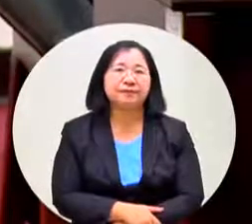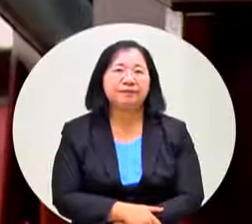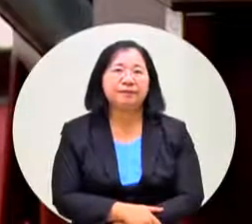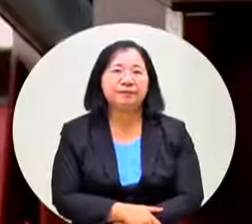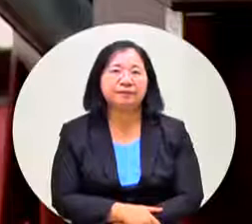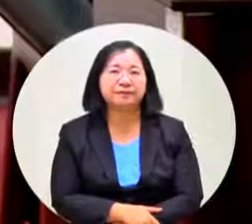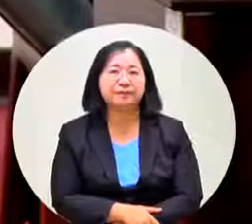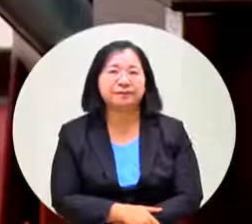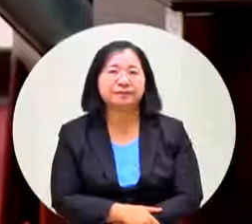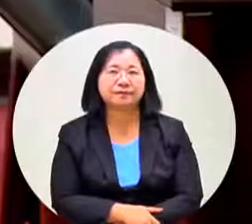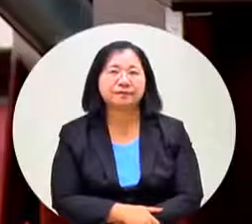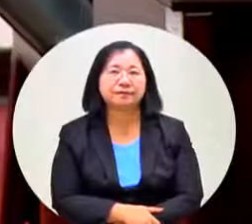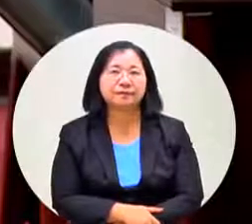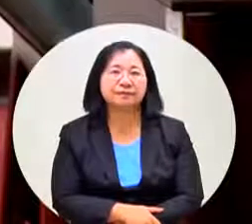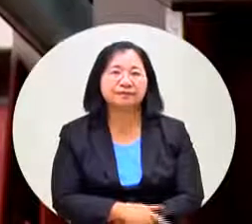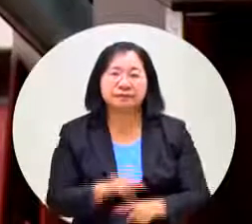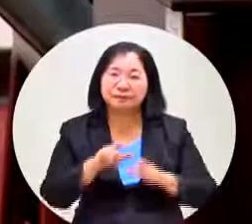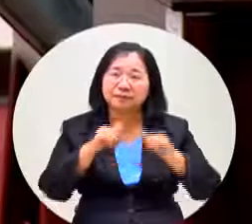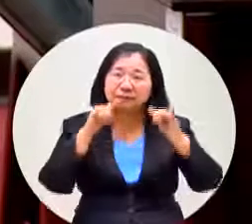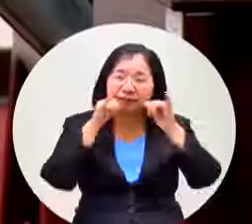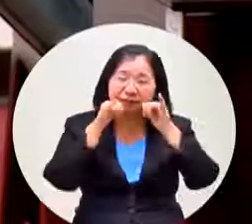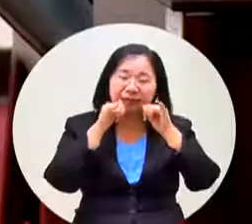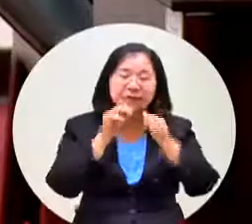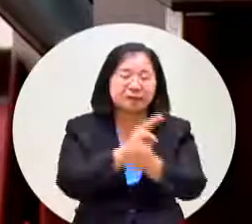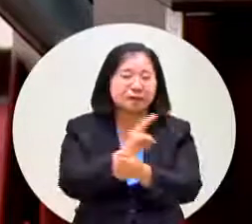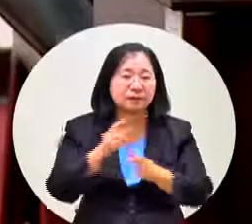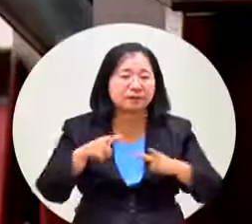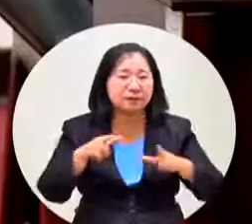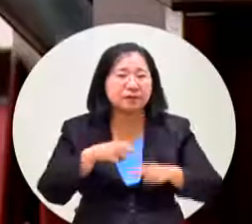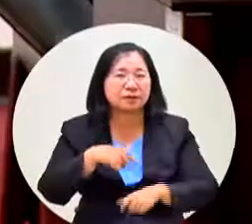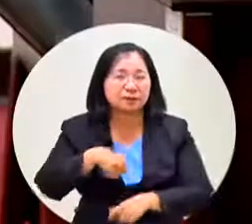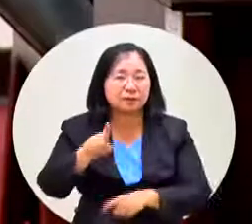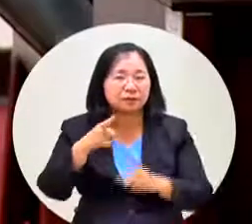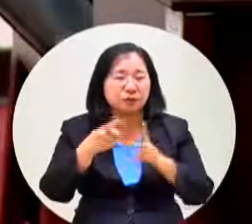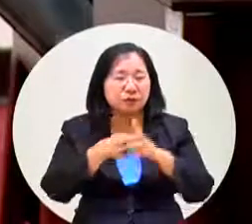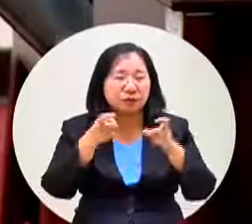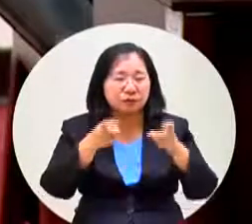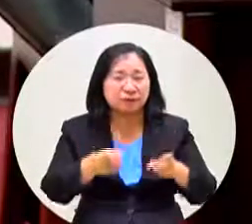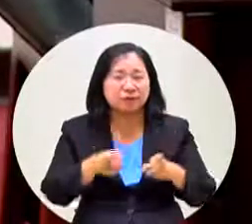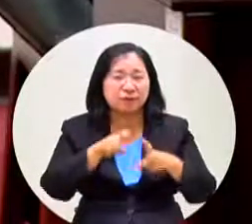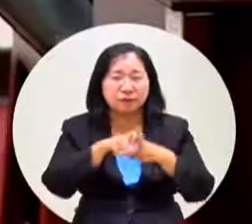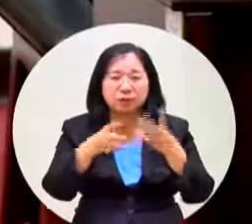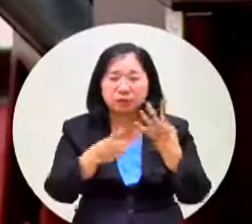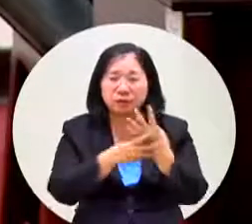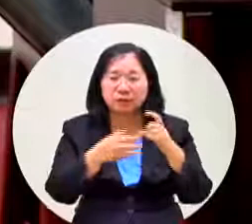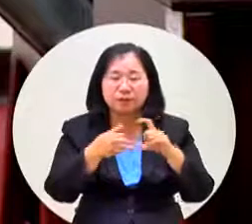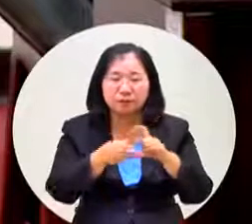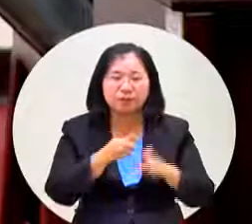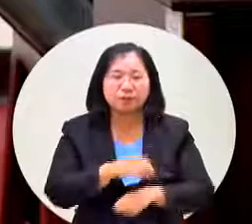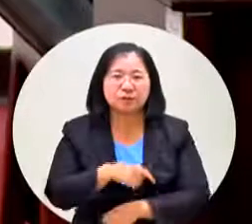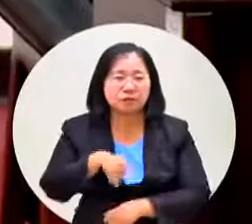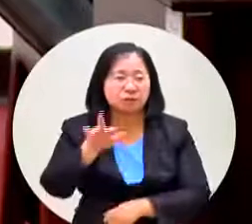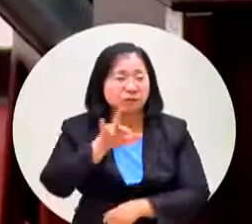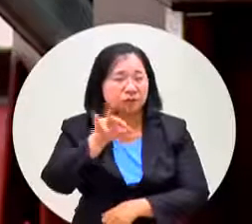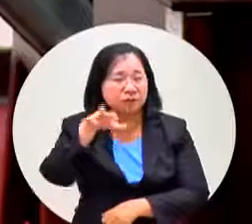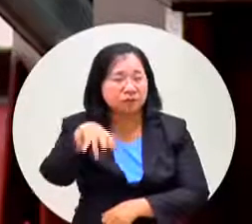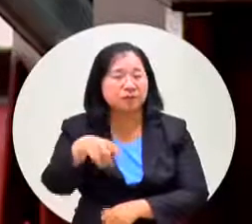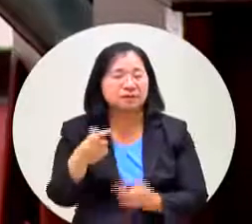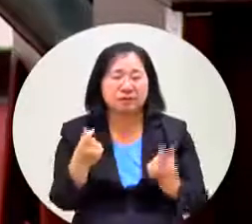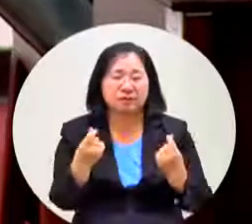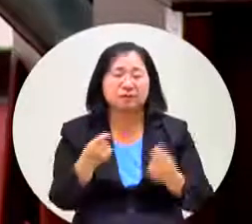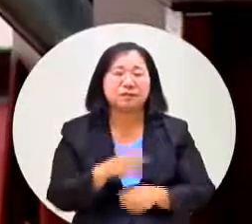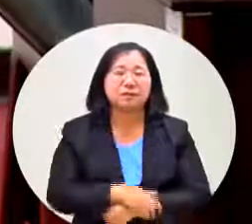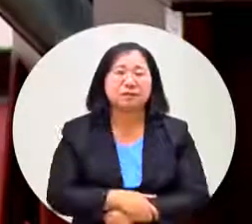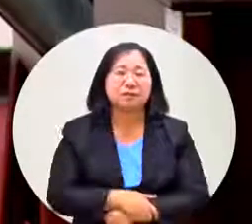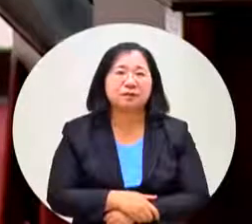去为这个下骹走新处理，而这个装来入来，这个部分吼，是不是？这我讲安尼